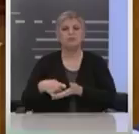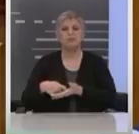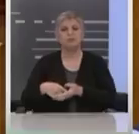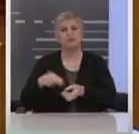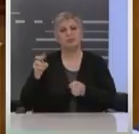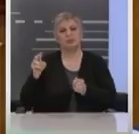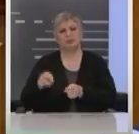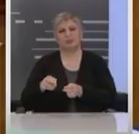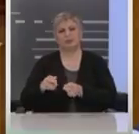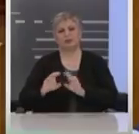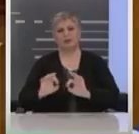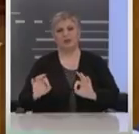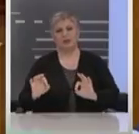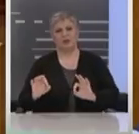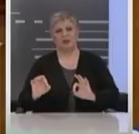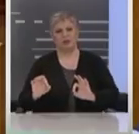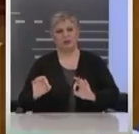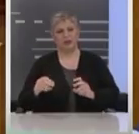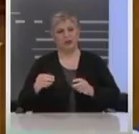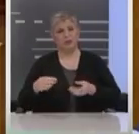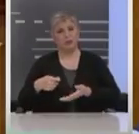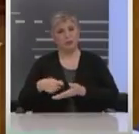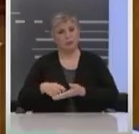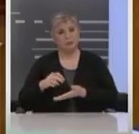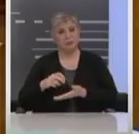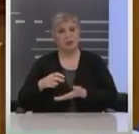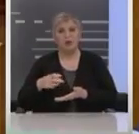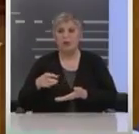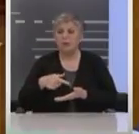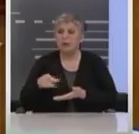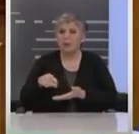Μάλιστα. Είναι μια πολύ ενδιαφέρουσα τοποθέτηση αυτή.